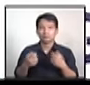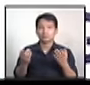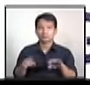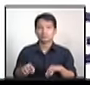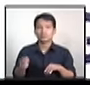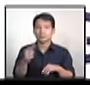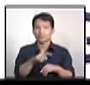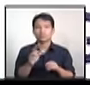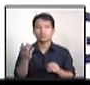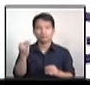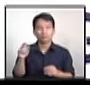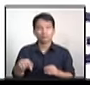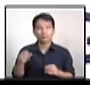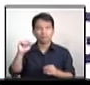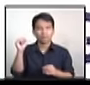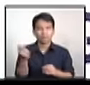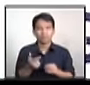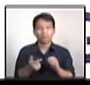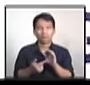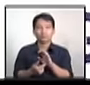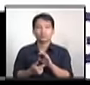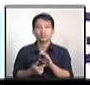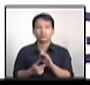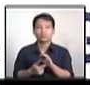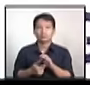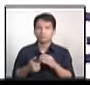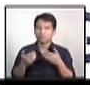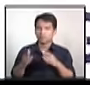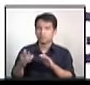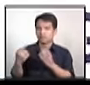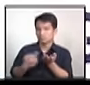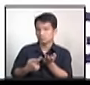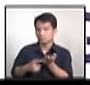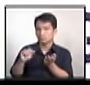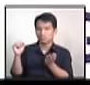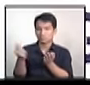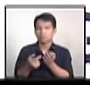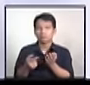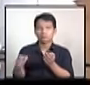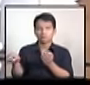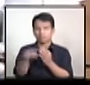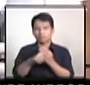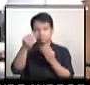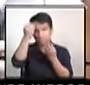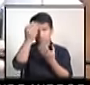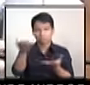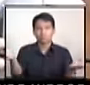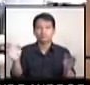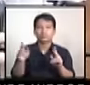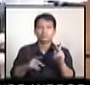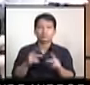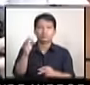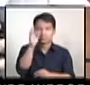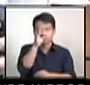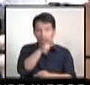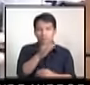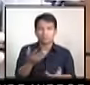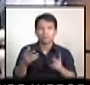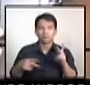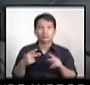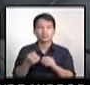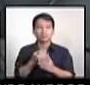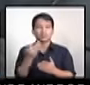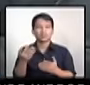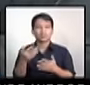pagkakataon para sa mga kandidato na makausap ang sambayanan. Kasama sa tinalakay ay